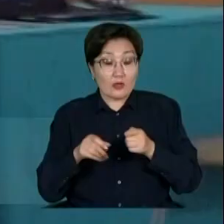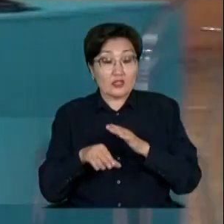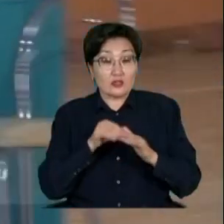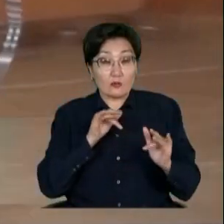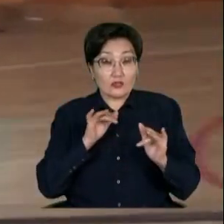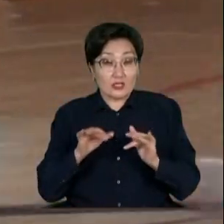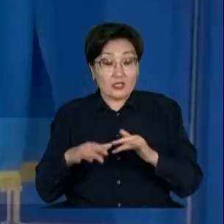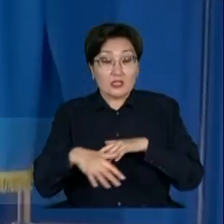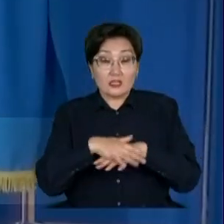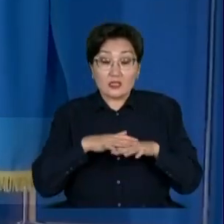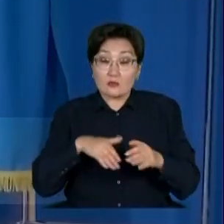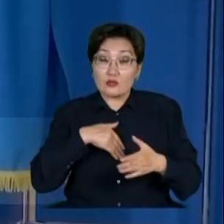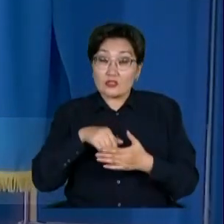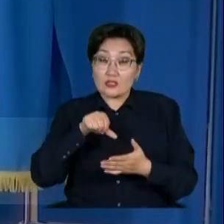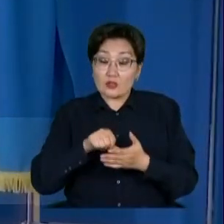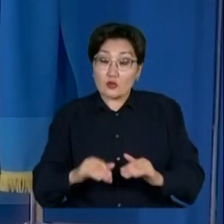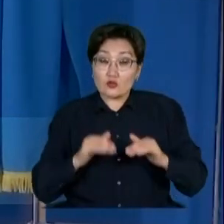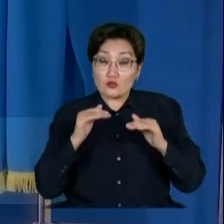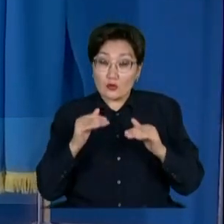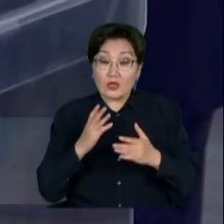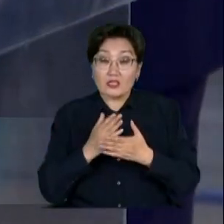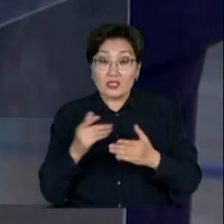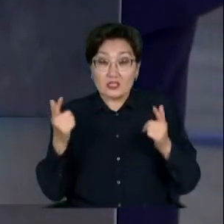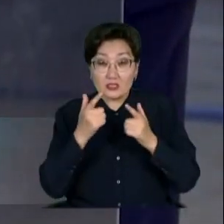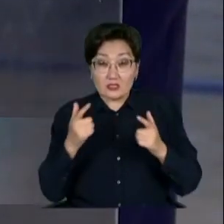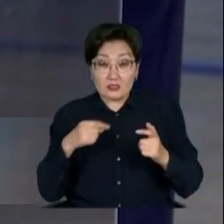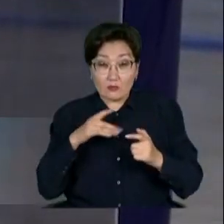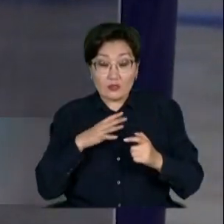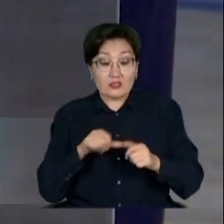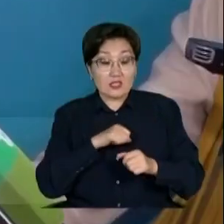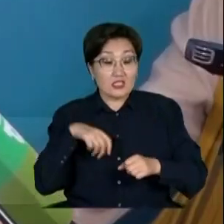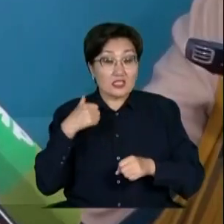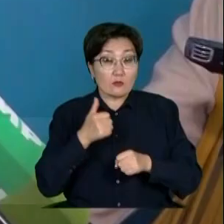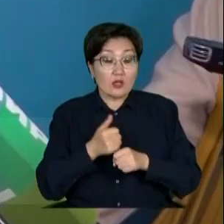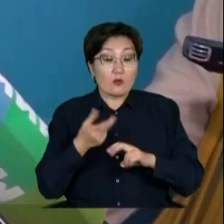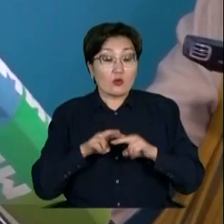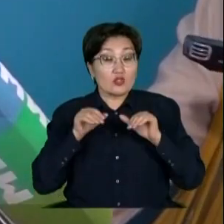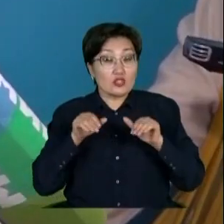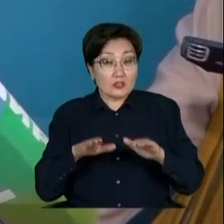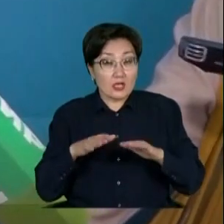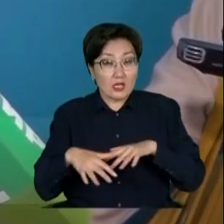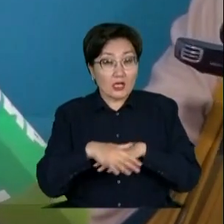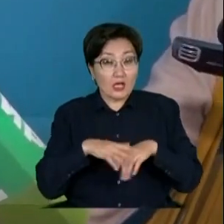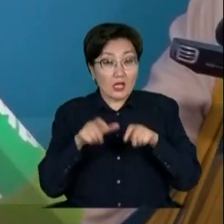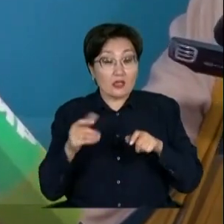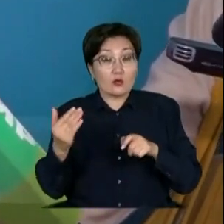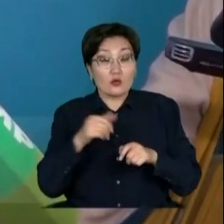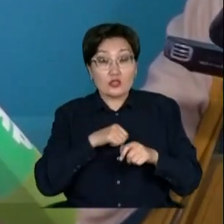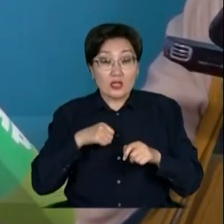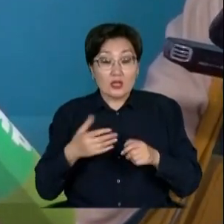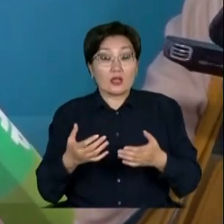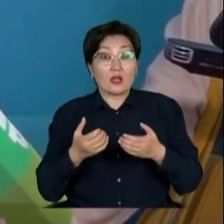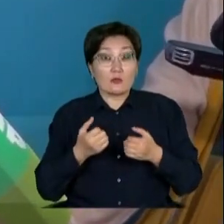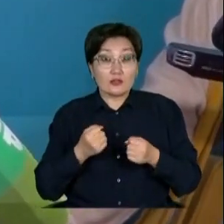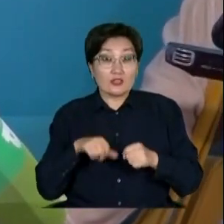референдумда халықтың белсенділігі жоғары екендігін жеткізді. Ең негізгісі бұл шешімді халық қабылдап жатыр. Мен ойлаймын,